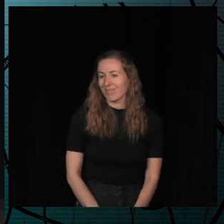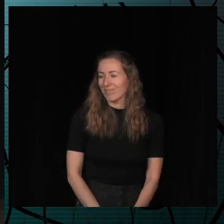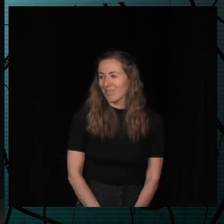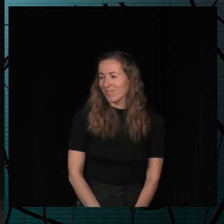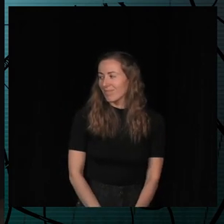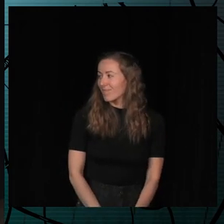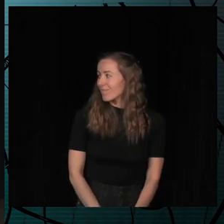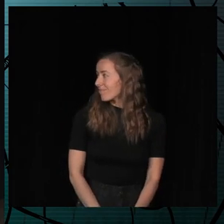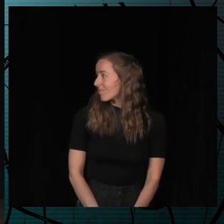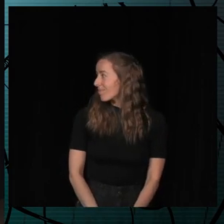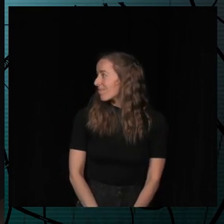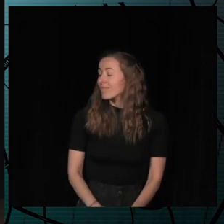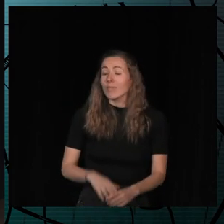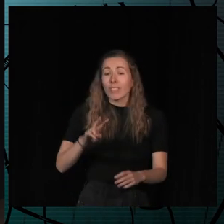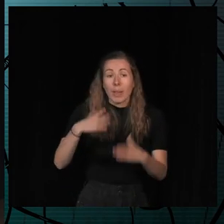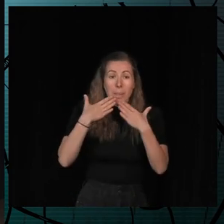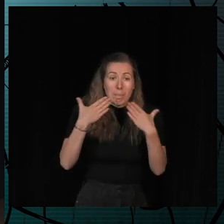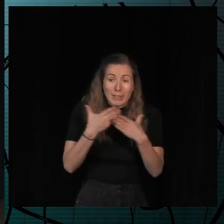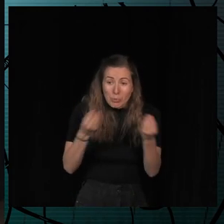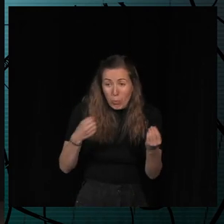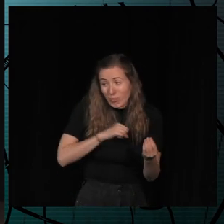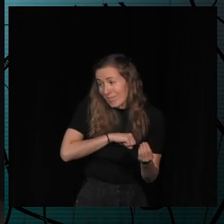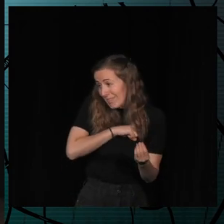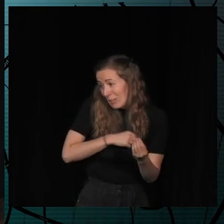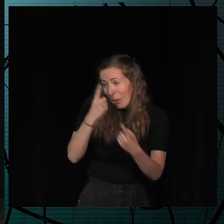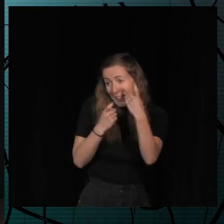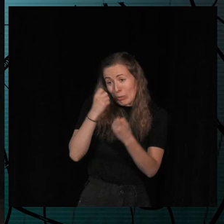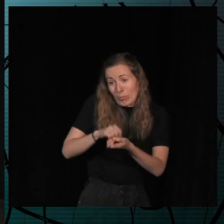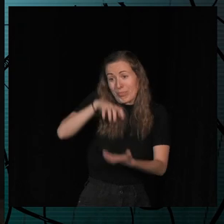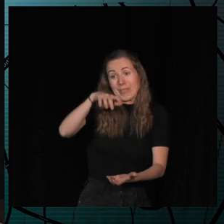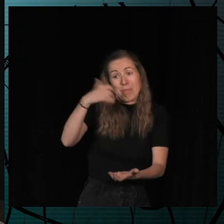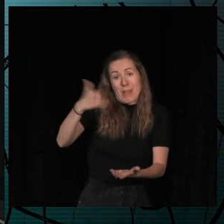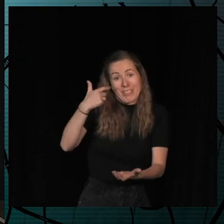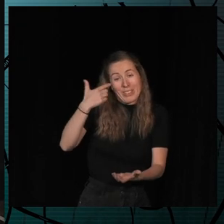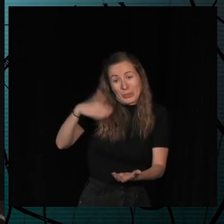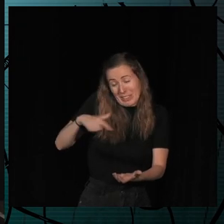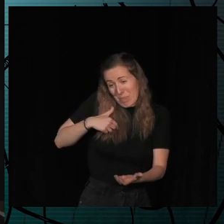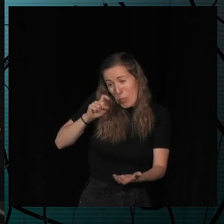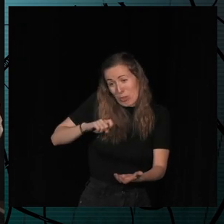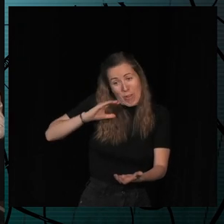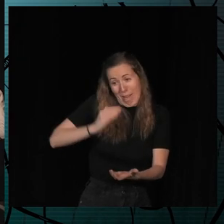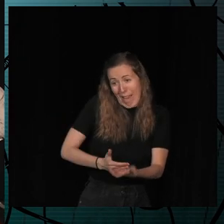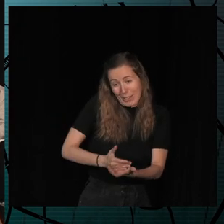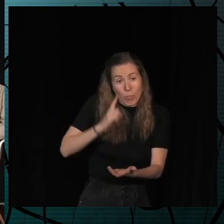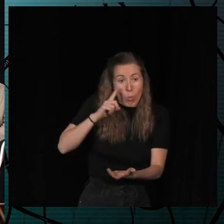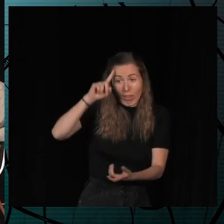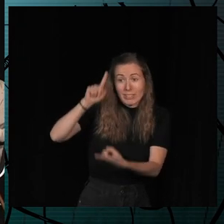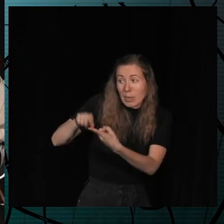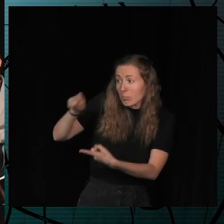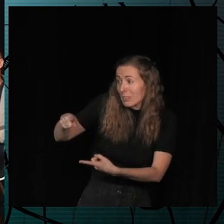Tisseron merci beaucoup désolé de devoir couper cours à toutes ces questions j'imagine vous en avez encore beaucoup que c'est un sujet